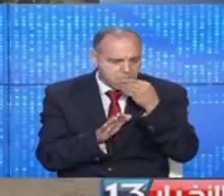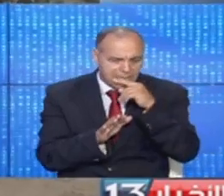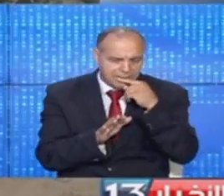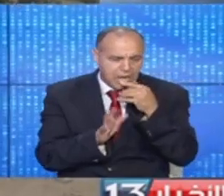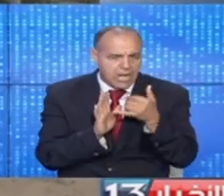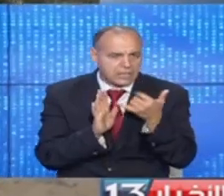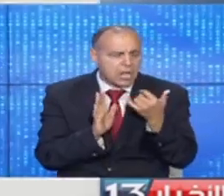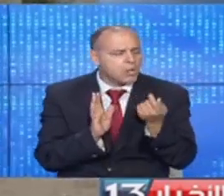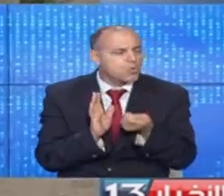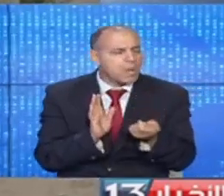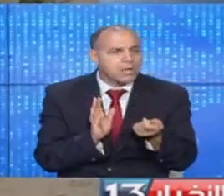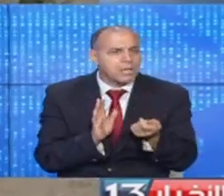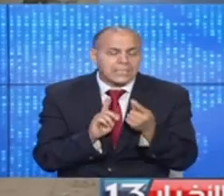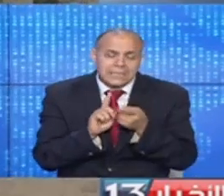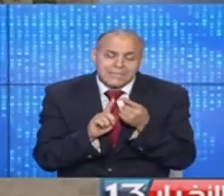طبيعي